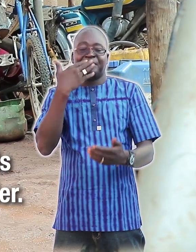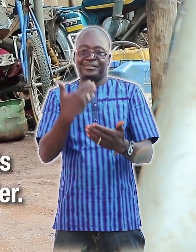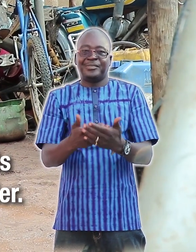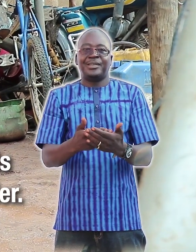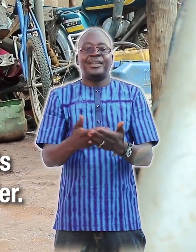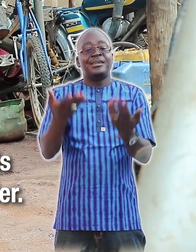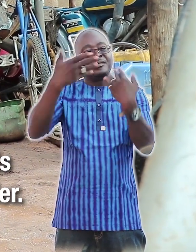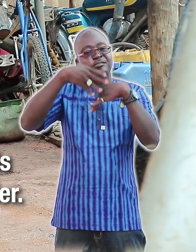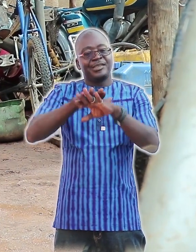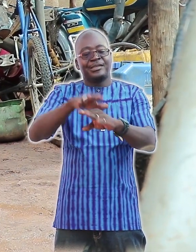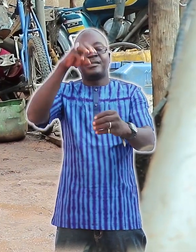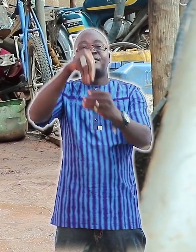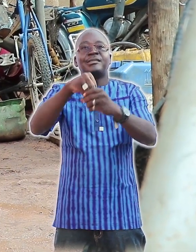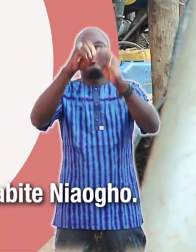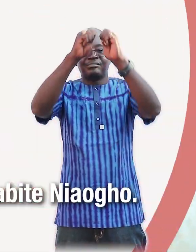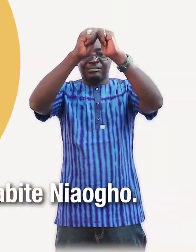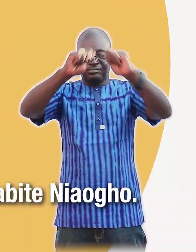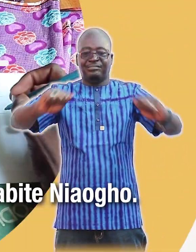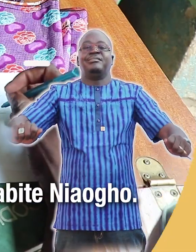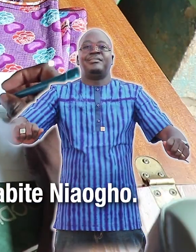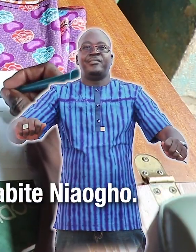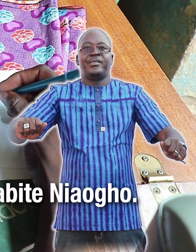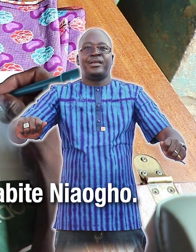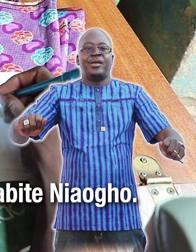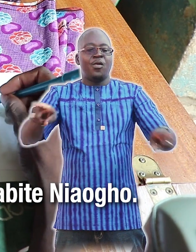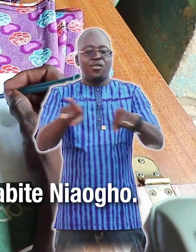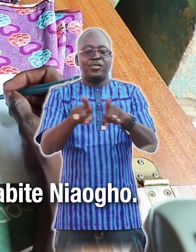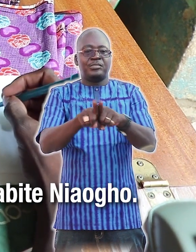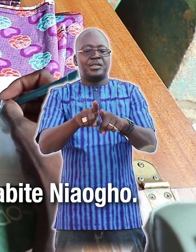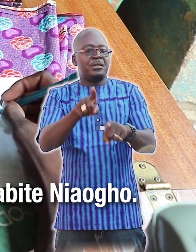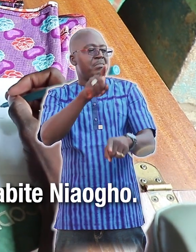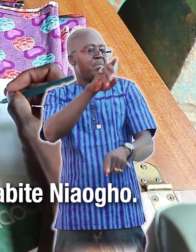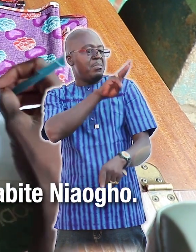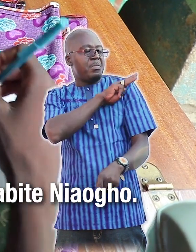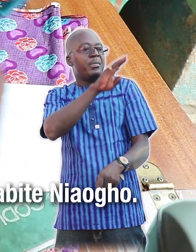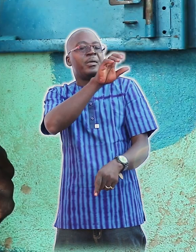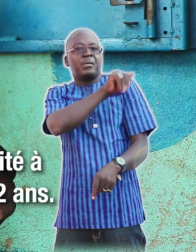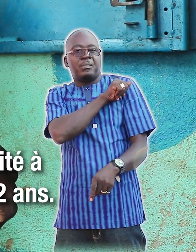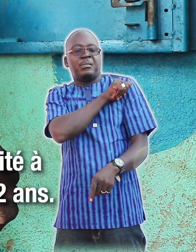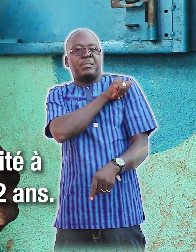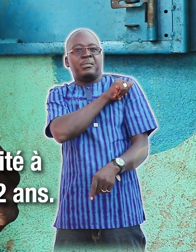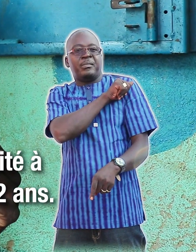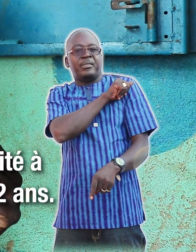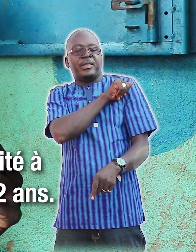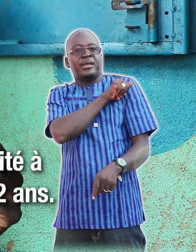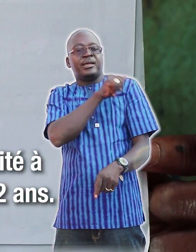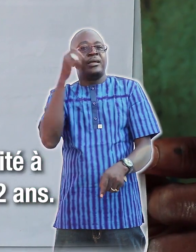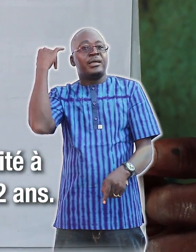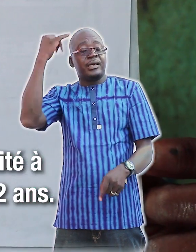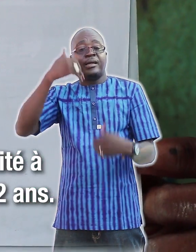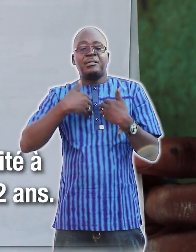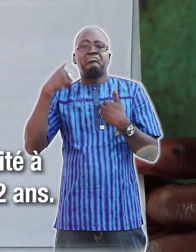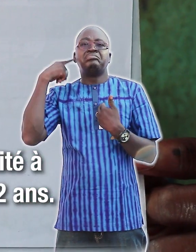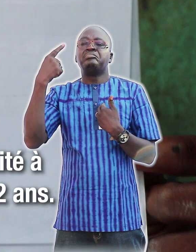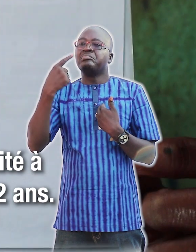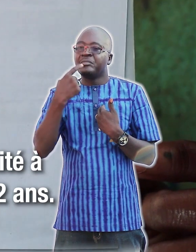son intégration dans l'atelier. Il y a aussi Mohamed Compaoré qui habite Niaogo. Mohamed est atteint de